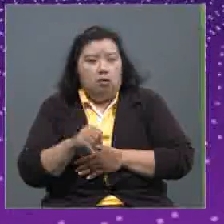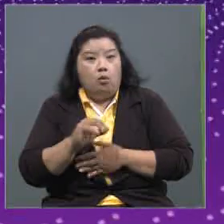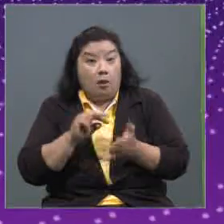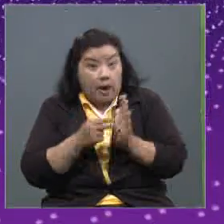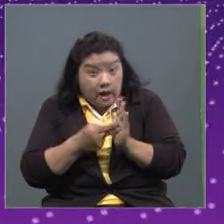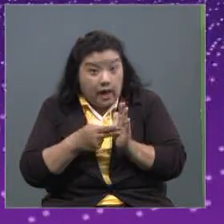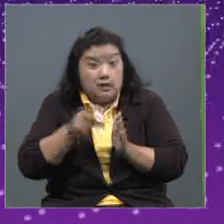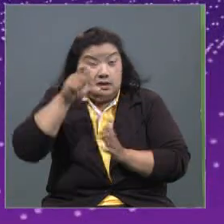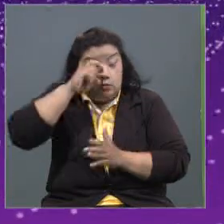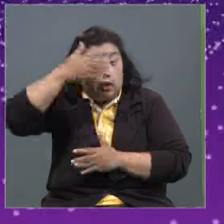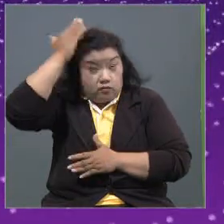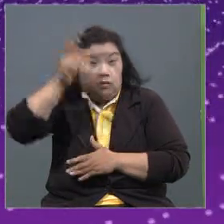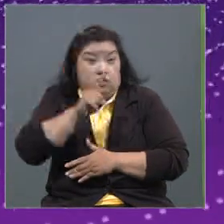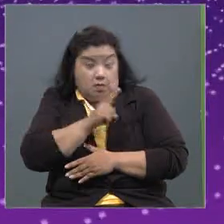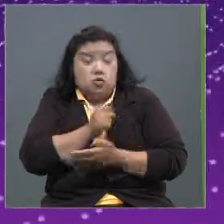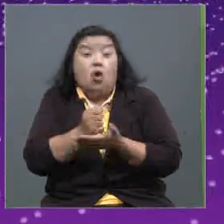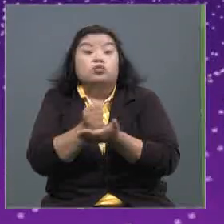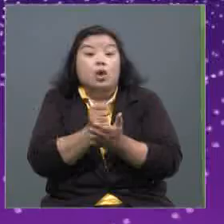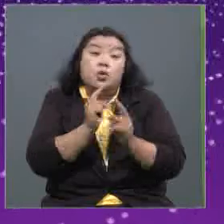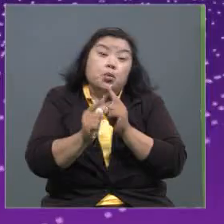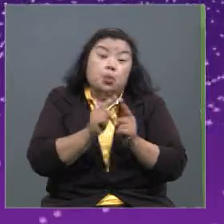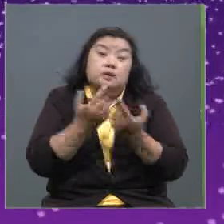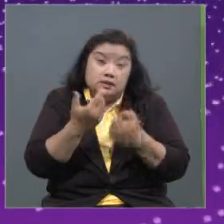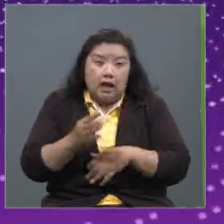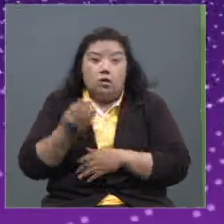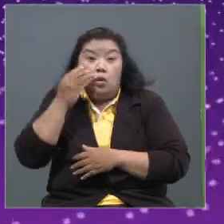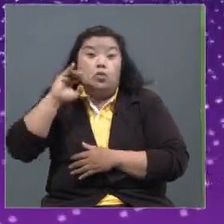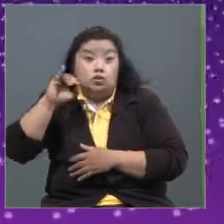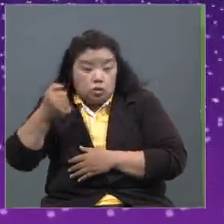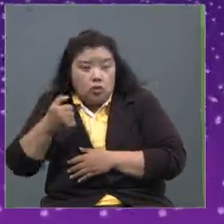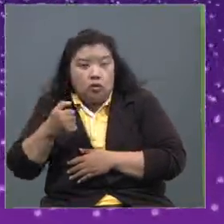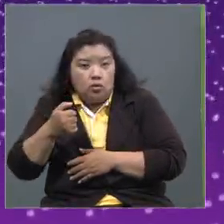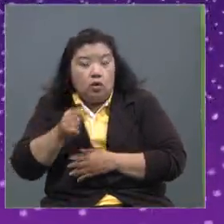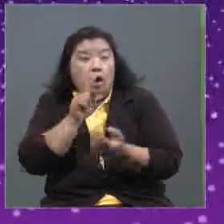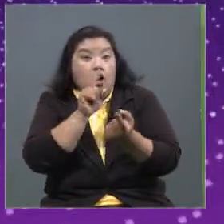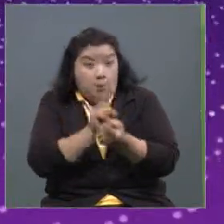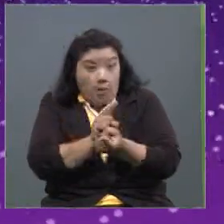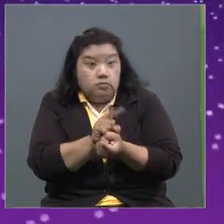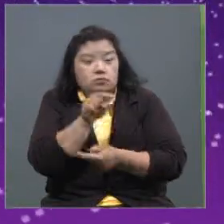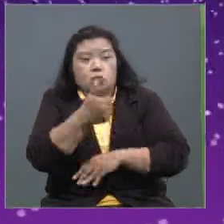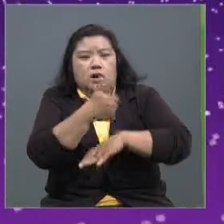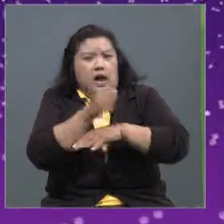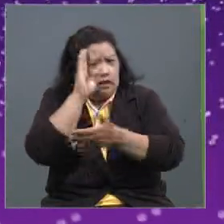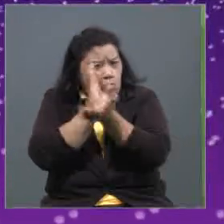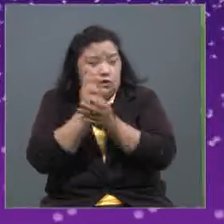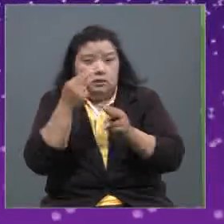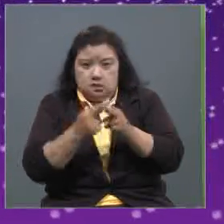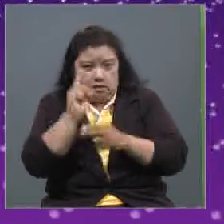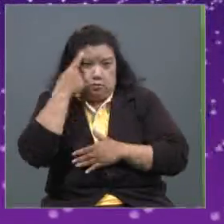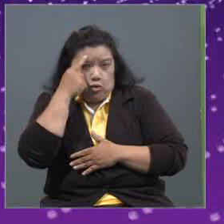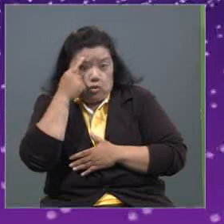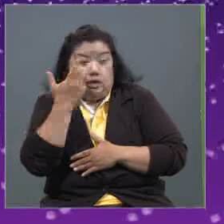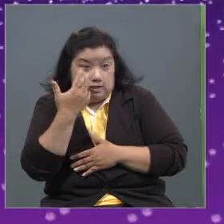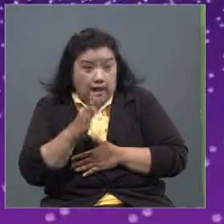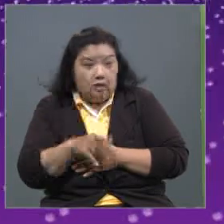รับเป็นตัวกลางในการดีลให้บิ๊กโจ๊กเนี่ยได้คุยกับนายตำรวจผู้ใหญ่ท่านนั้นเดี๋ยวถอนฟ้องคุณอัดให้เลย ใช่แต่ปรากฏว่าพอม